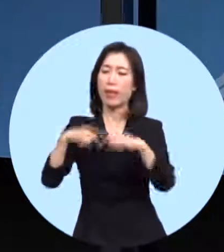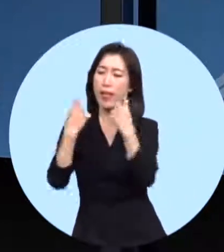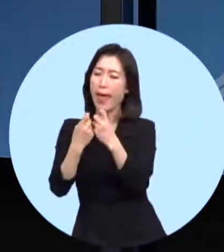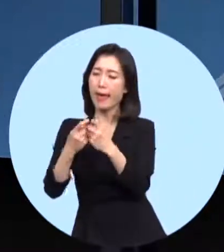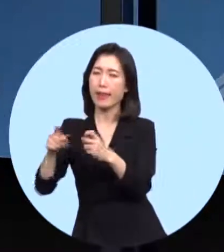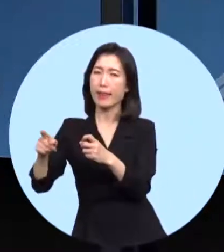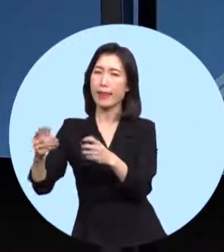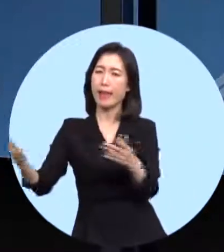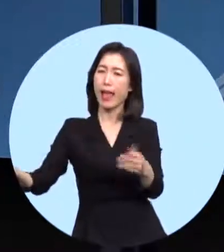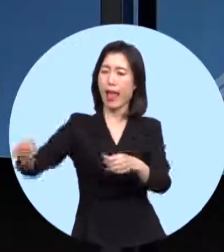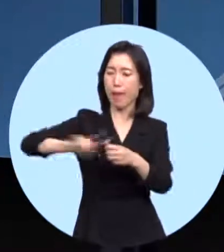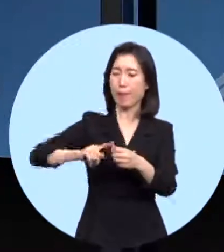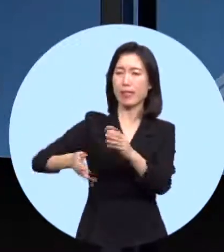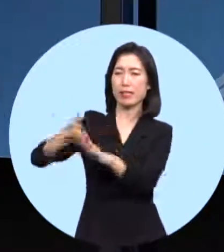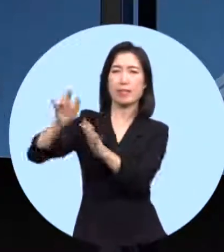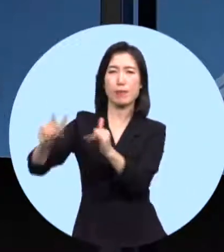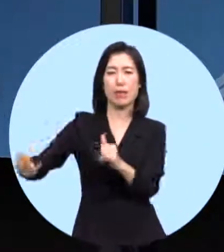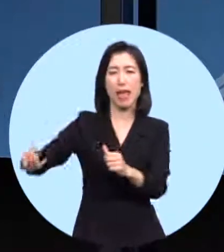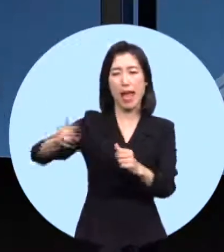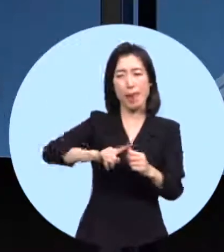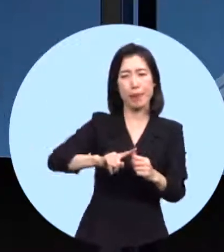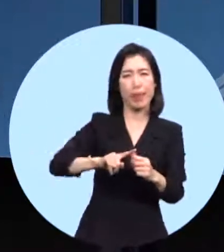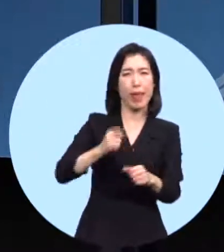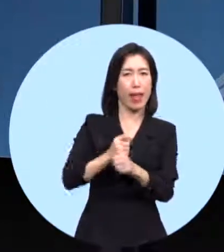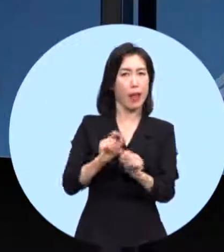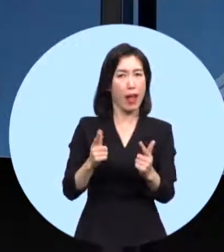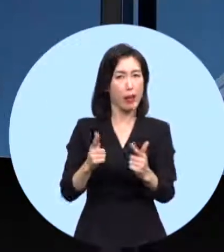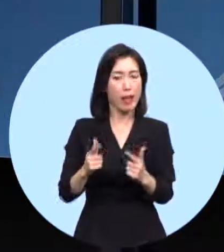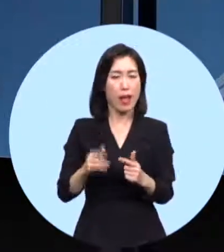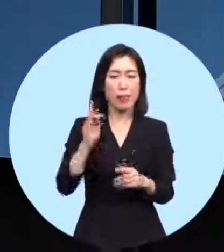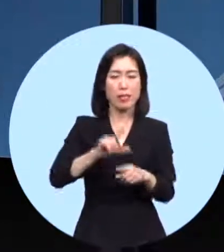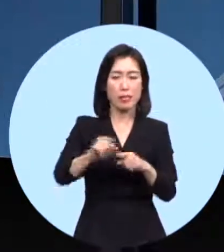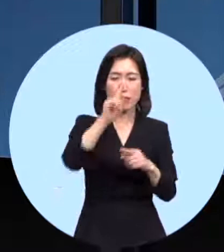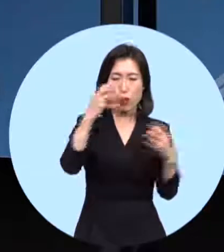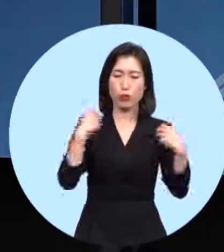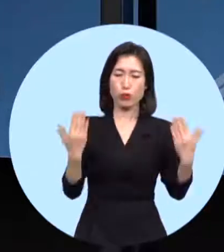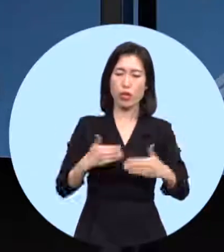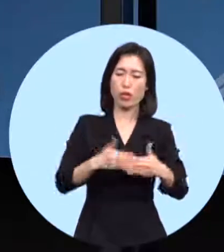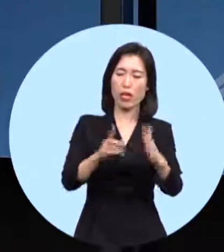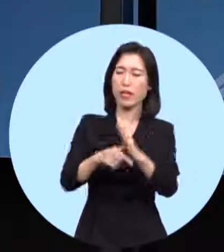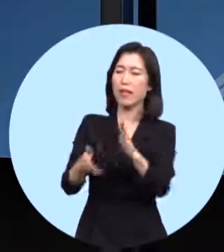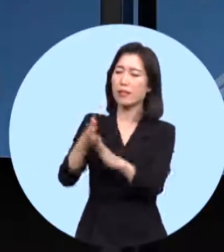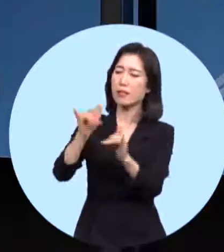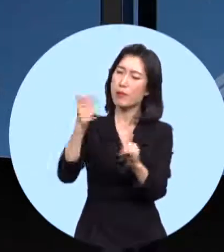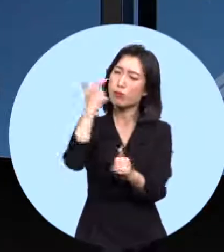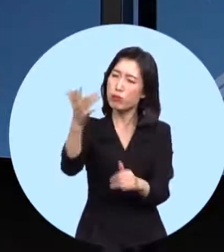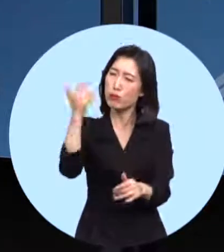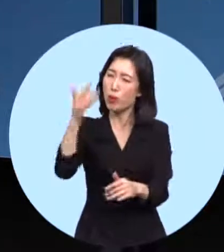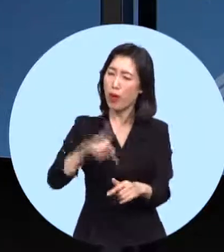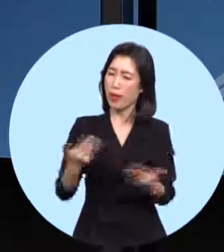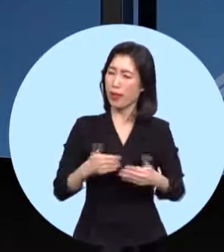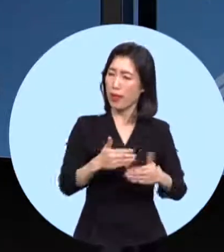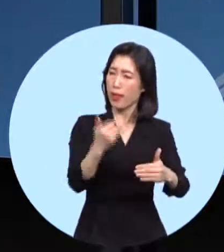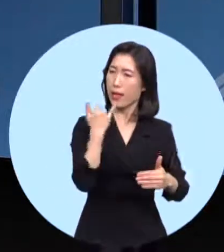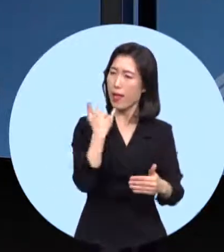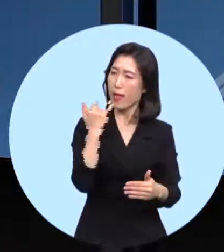정부의 권한을 시민에게 물어야 되는 게 아닌가? 그렇게 말씀을 드리고 싶고,